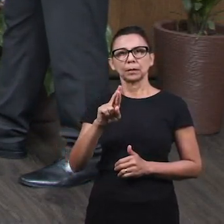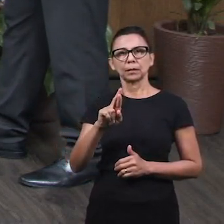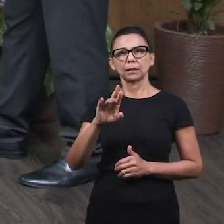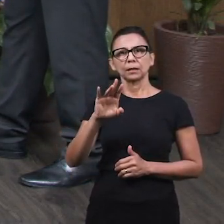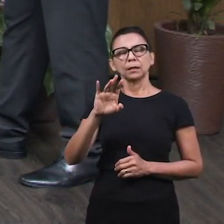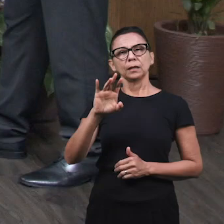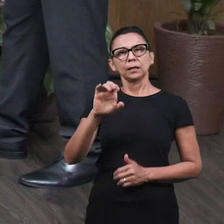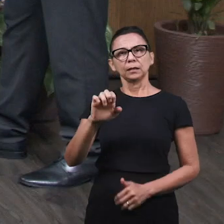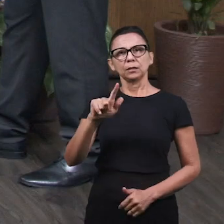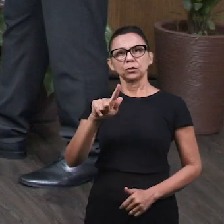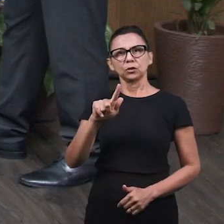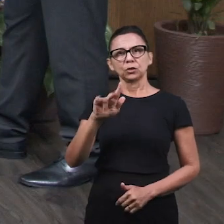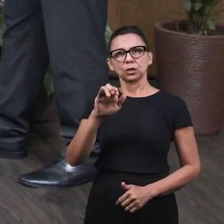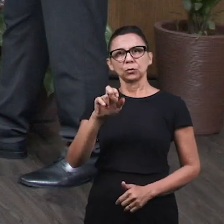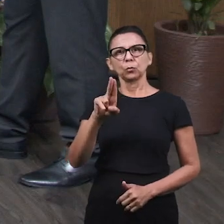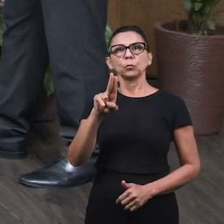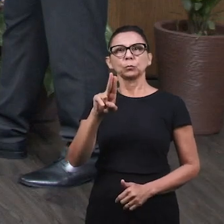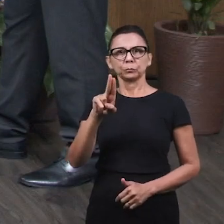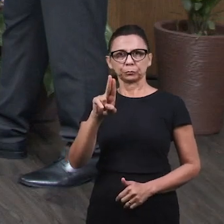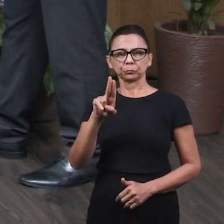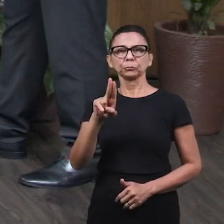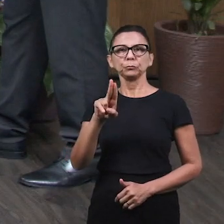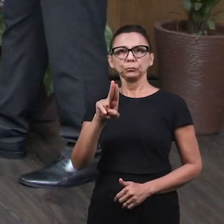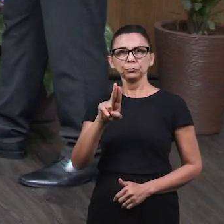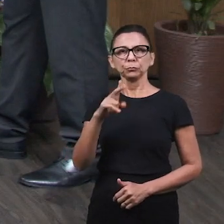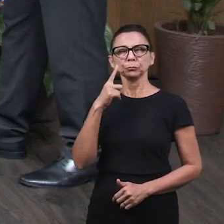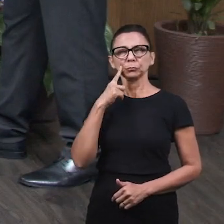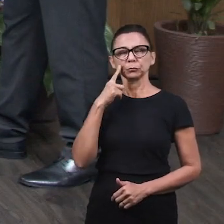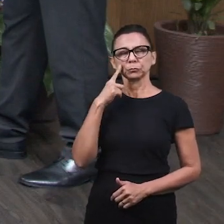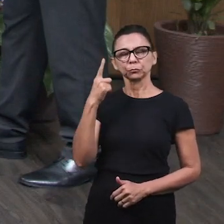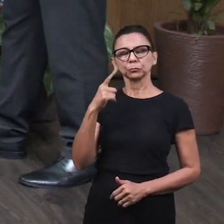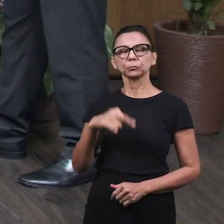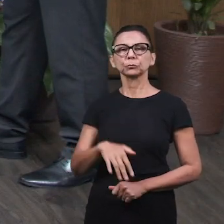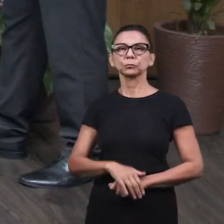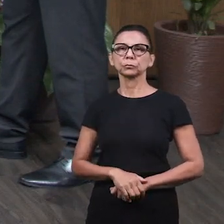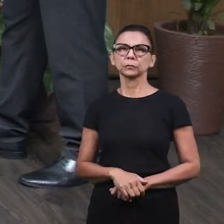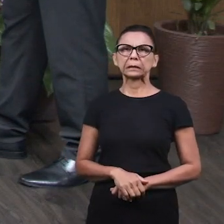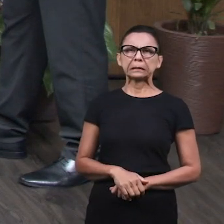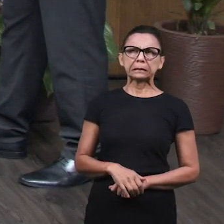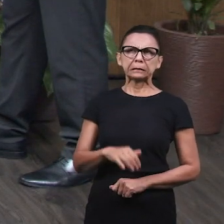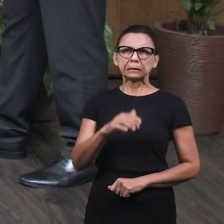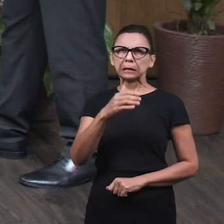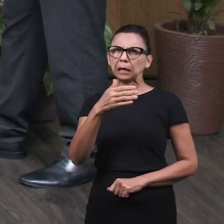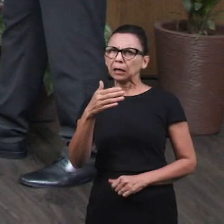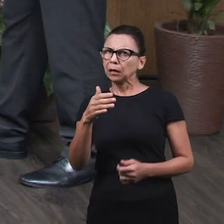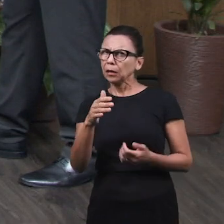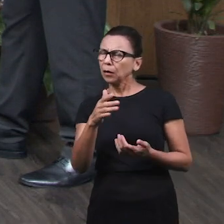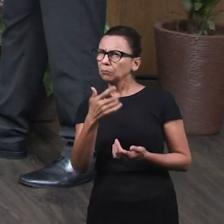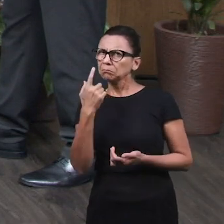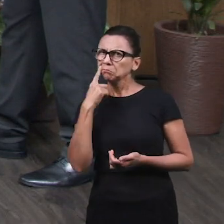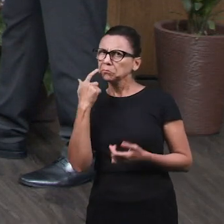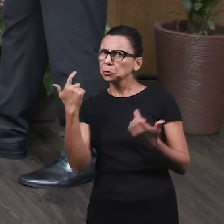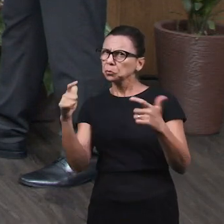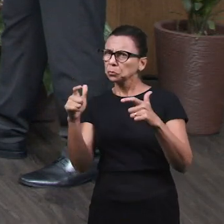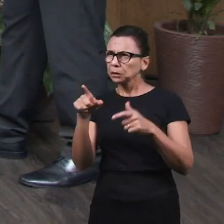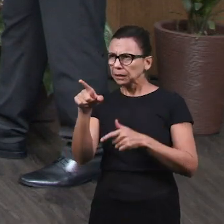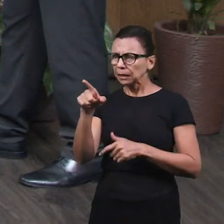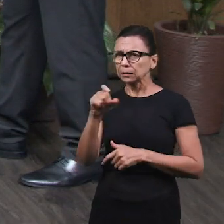Là, on s'approche. Voici l'île de Patmos. Dans un endroit de cette